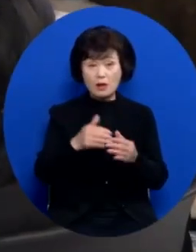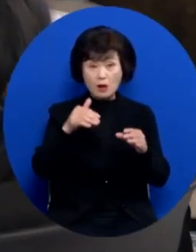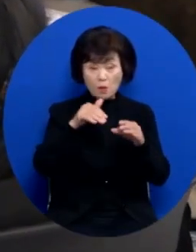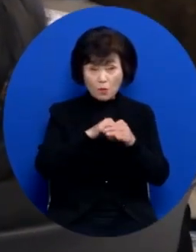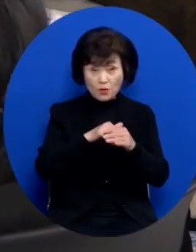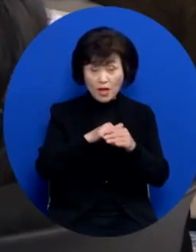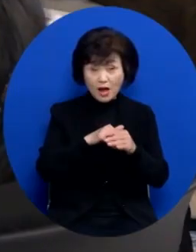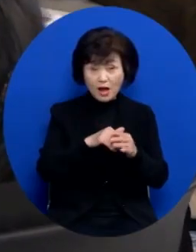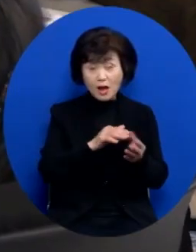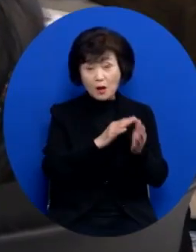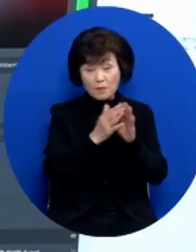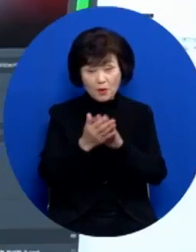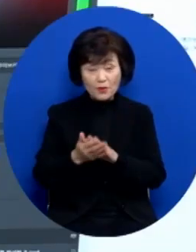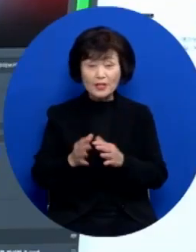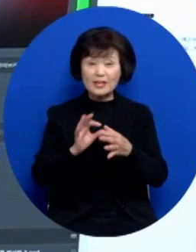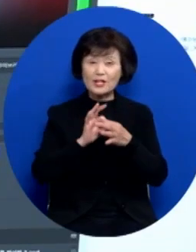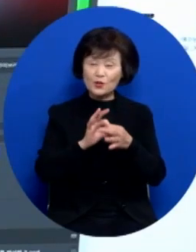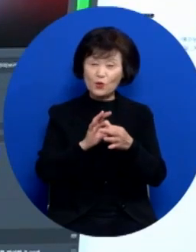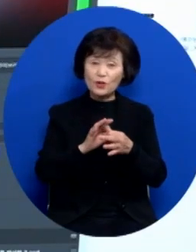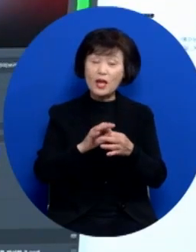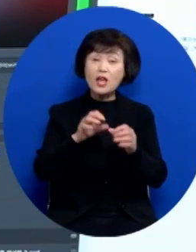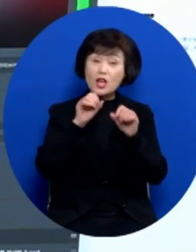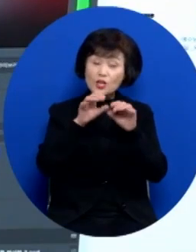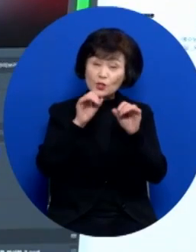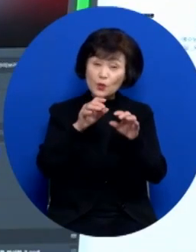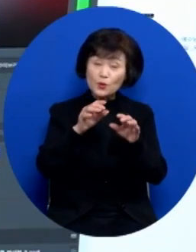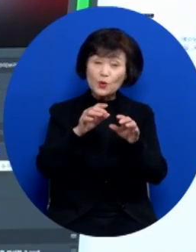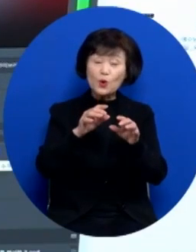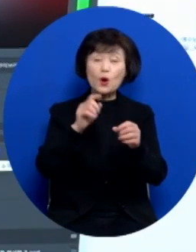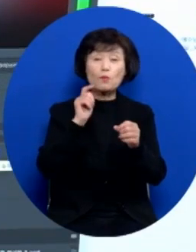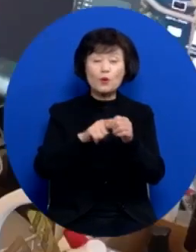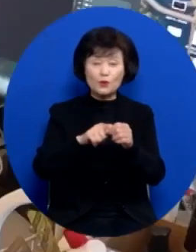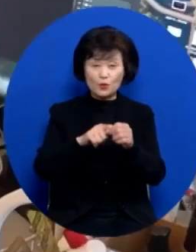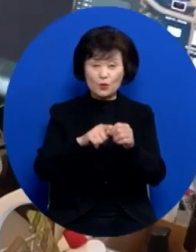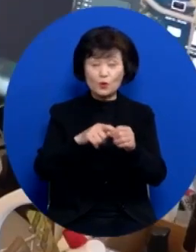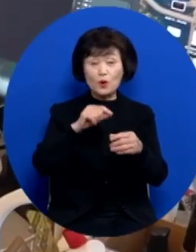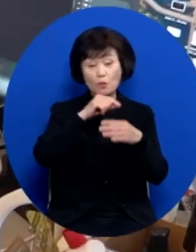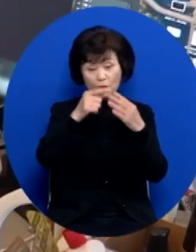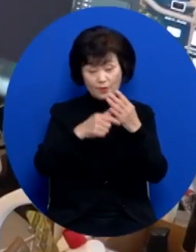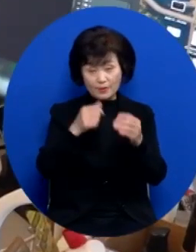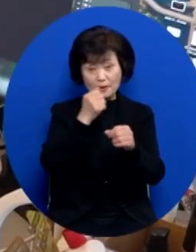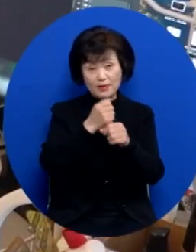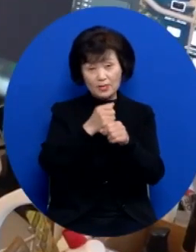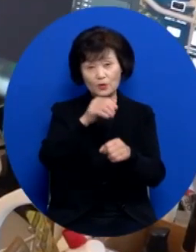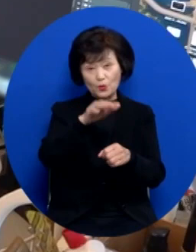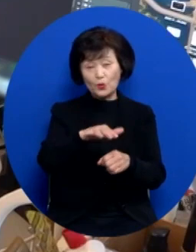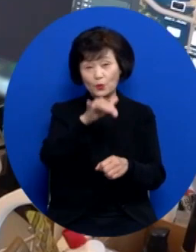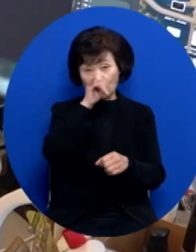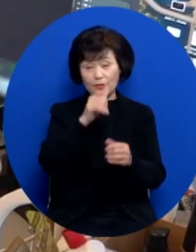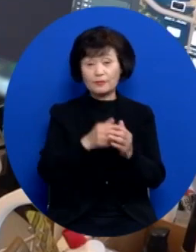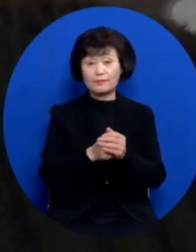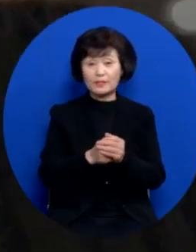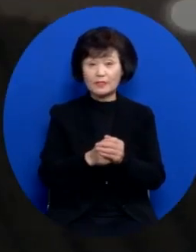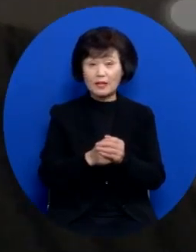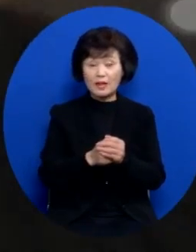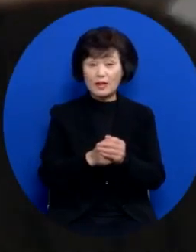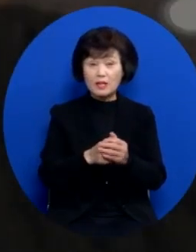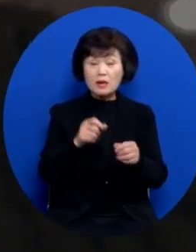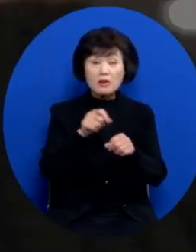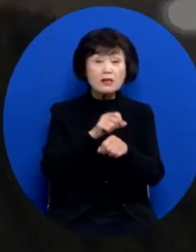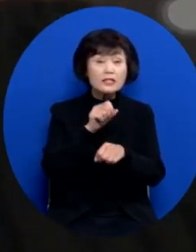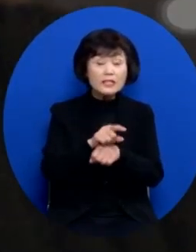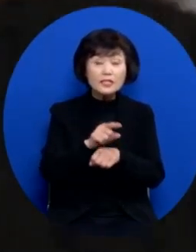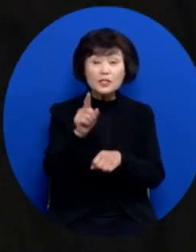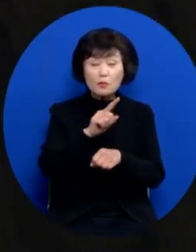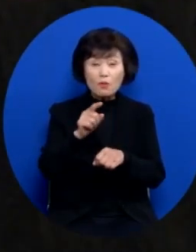맞춰 기독교 선교 콘텐츠로 만드는 단체도 등장했습니다. 기독교 MBTI 유형별 특징을